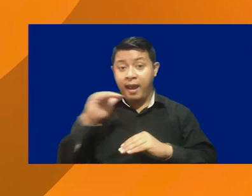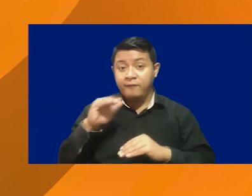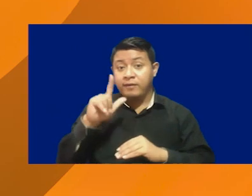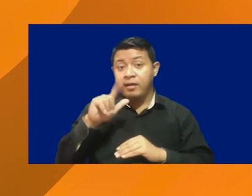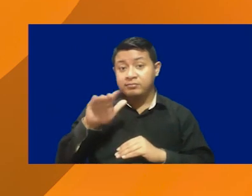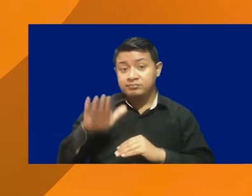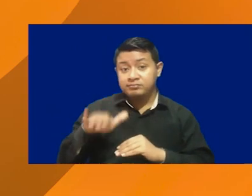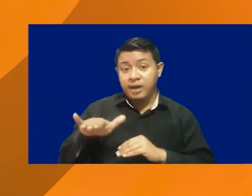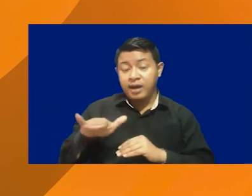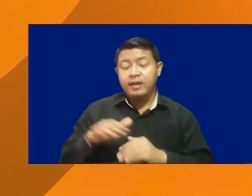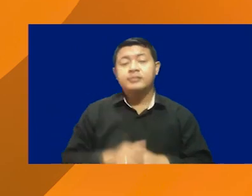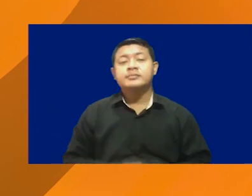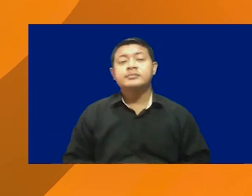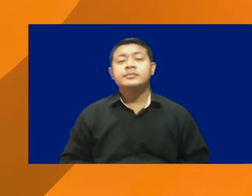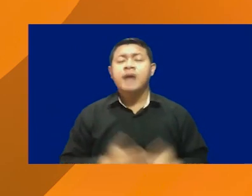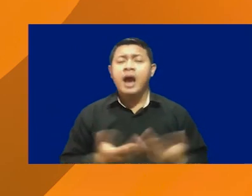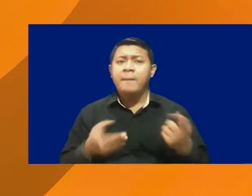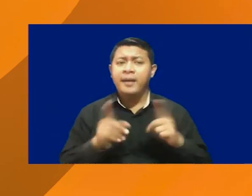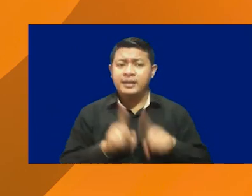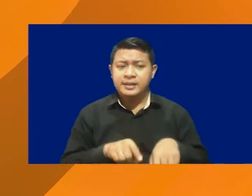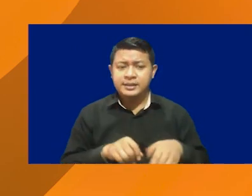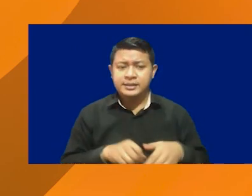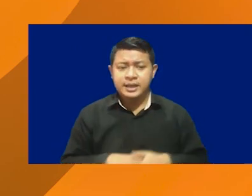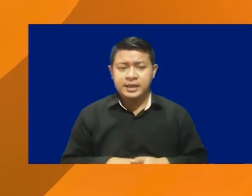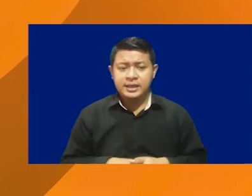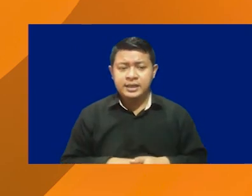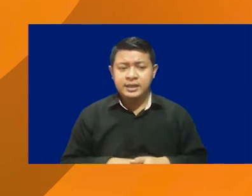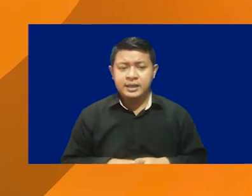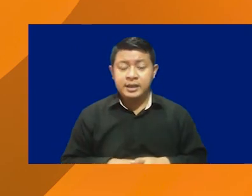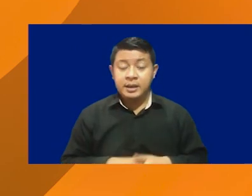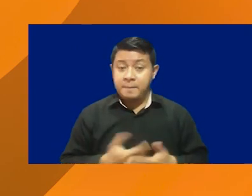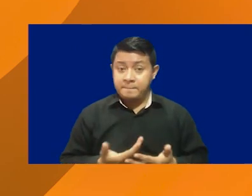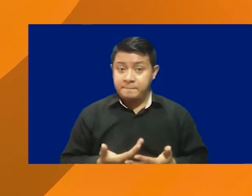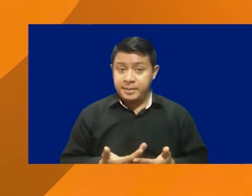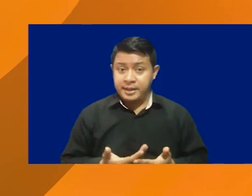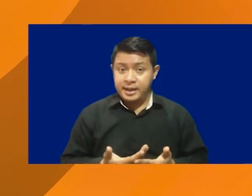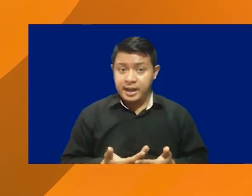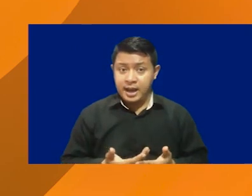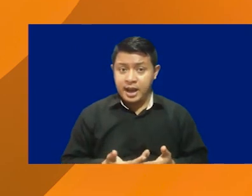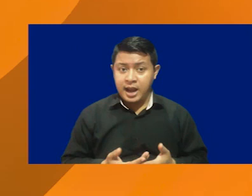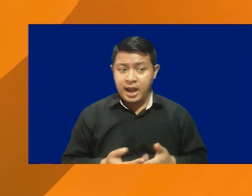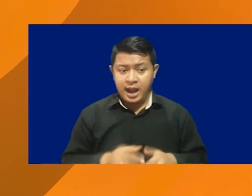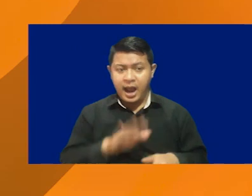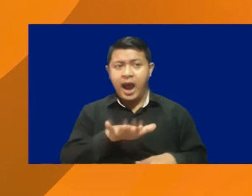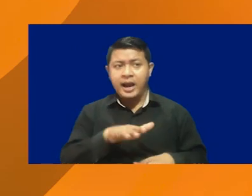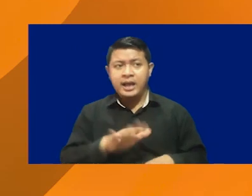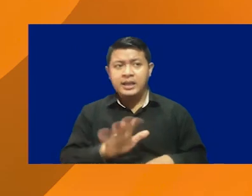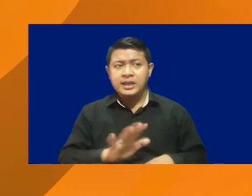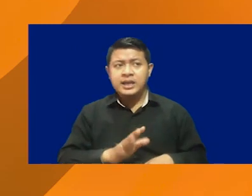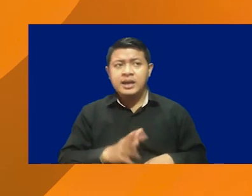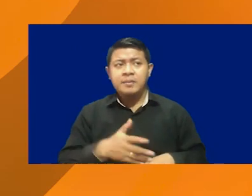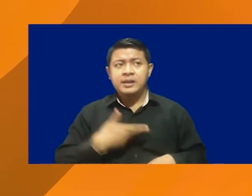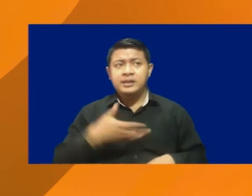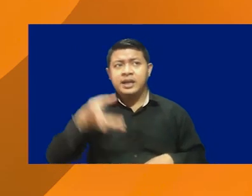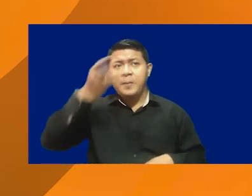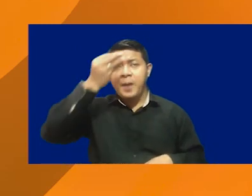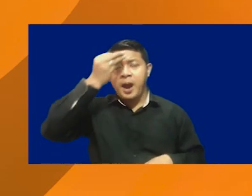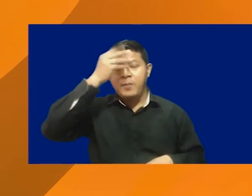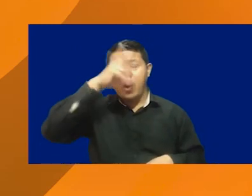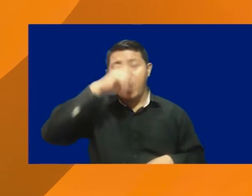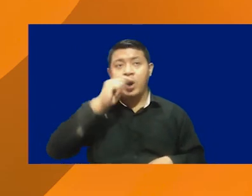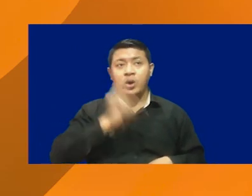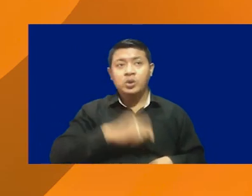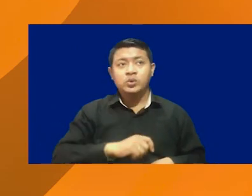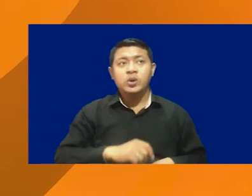Dalam level seorang anak, apa yang akan terjadi akibatnya bila ia